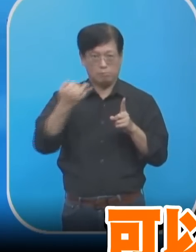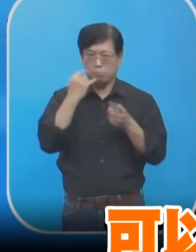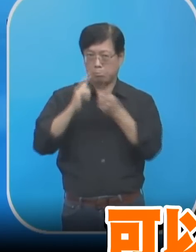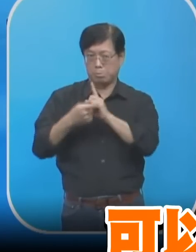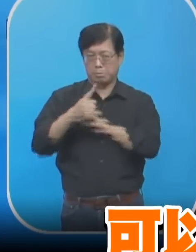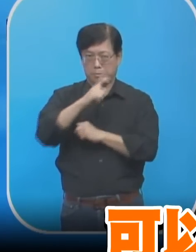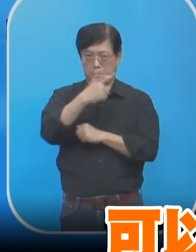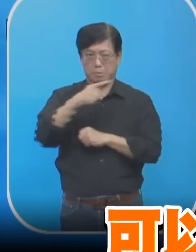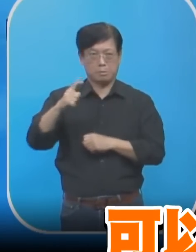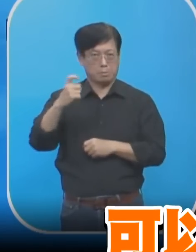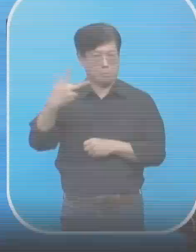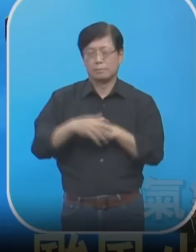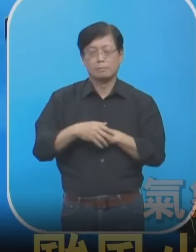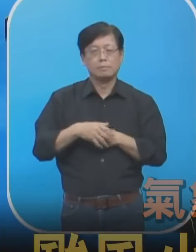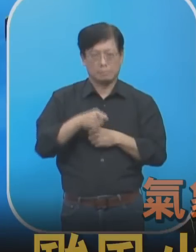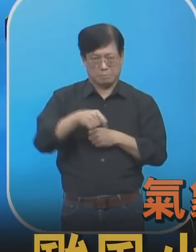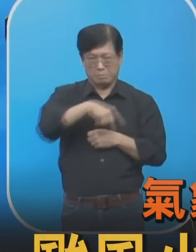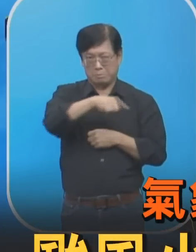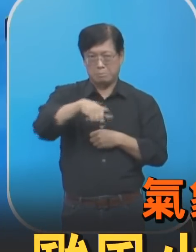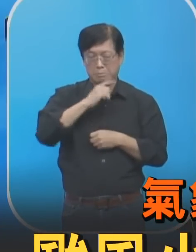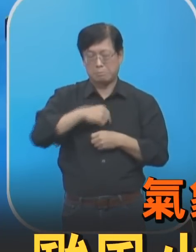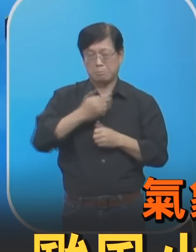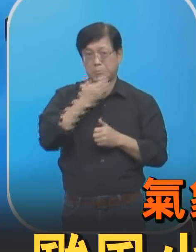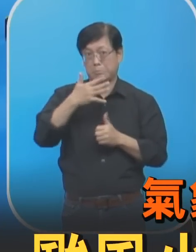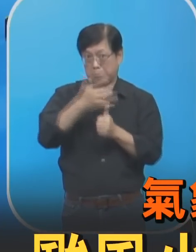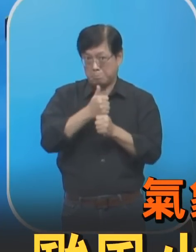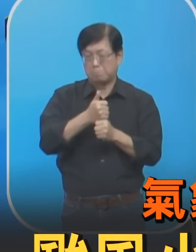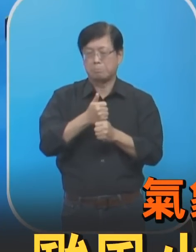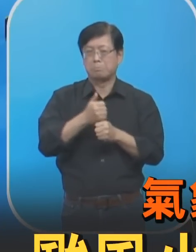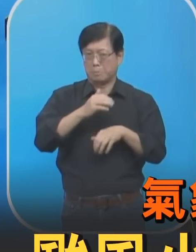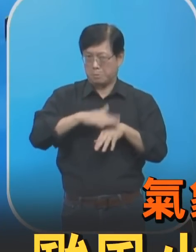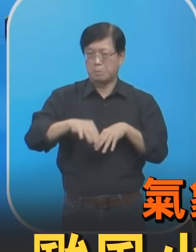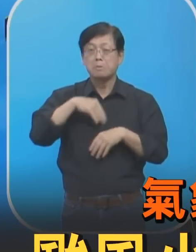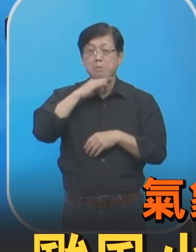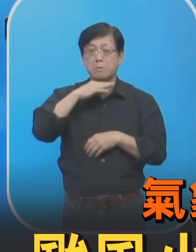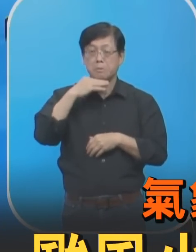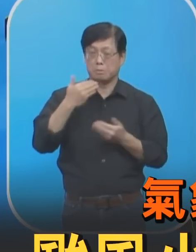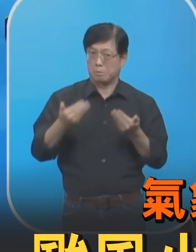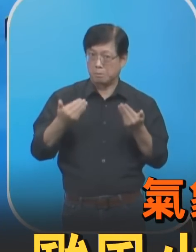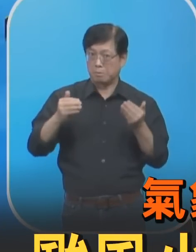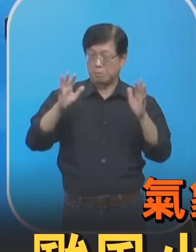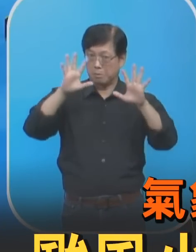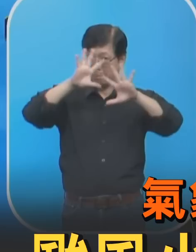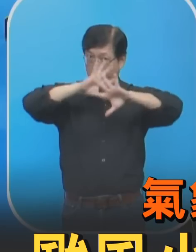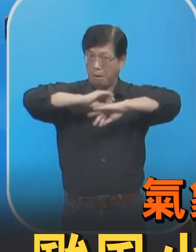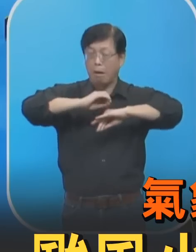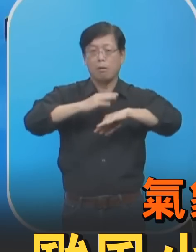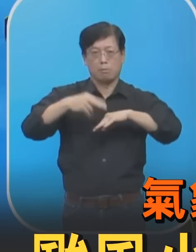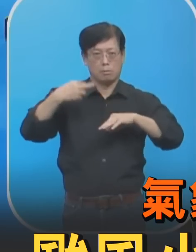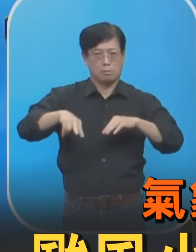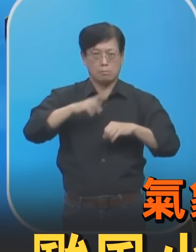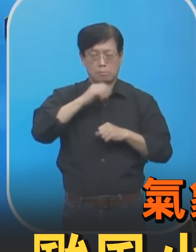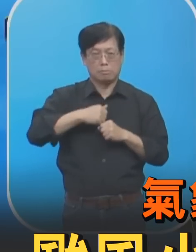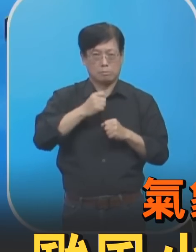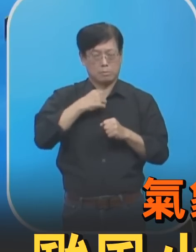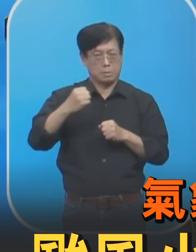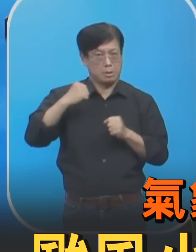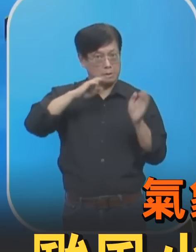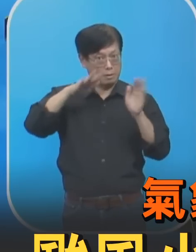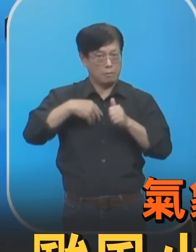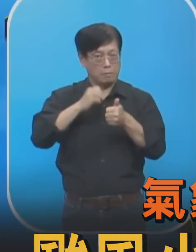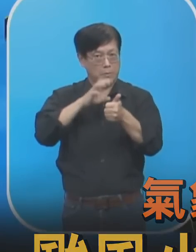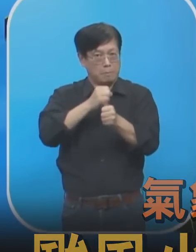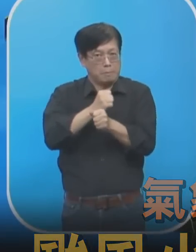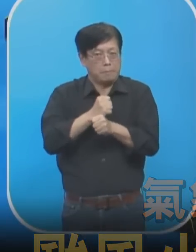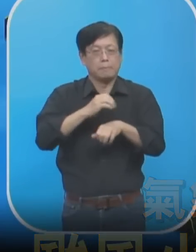到16到17级左右，气象署也不排除在稍晚，大概在晚间左右可能会发布到台风强风告警的及